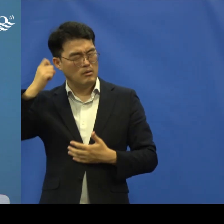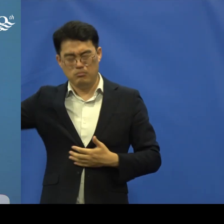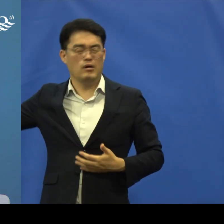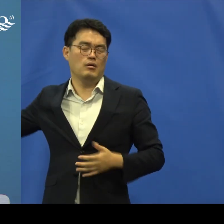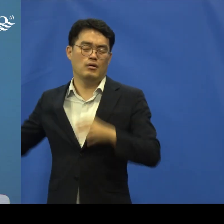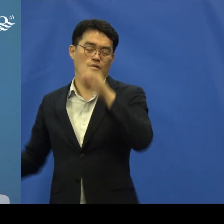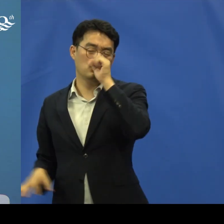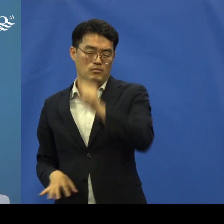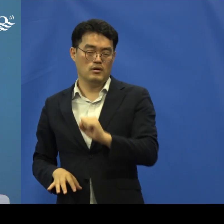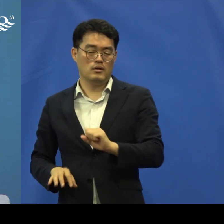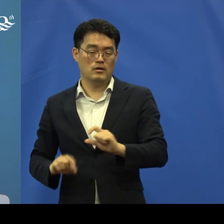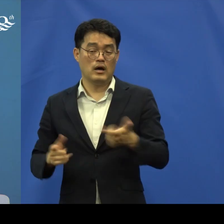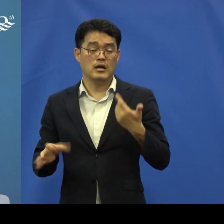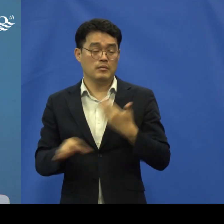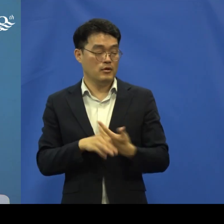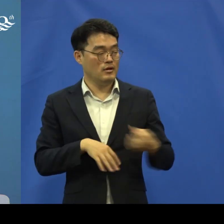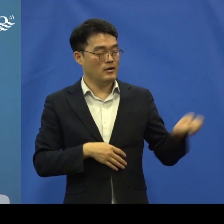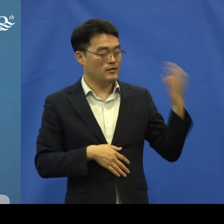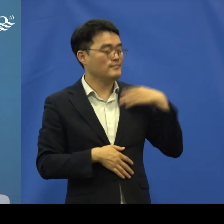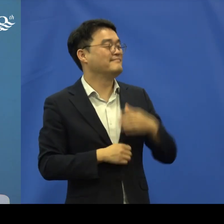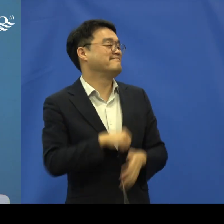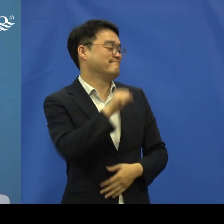안 삼키면 어떻게 돼요?